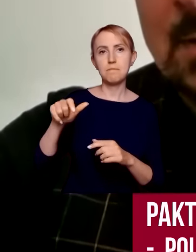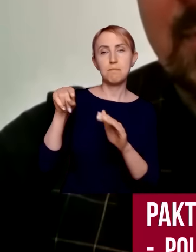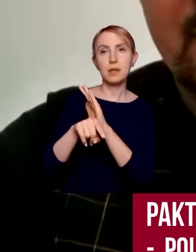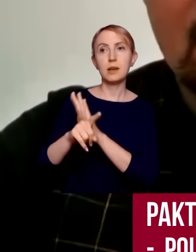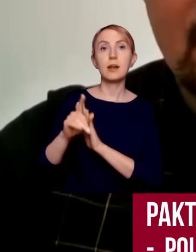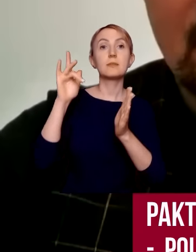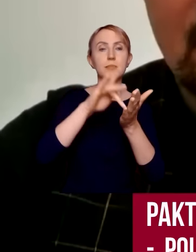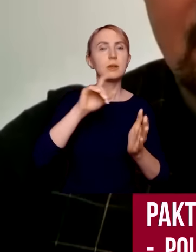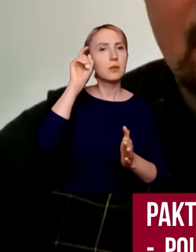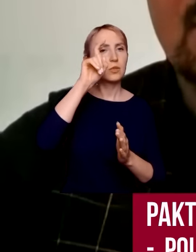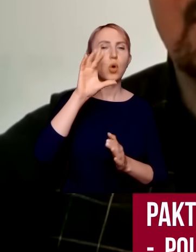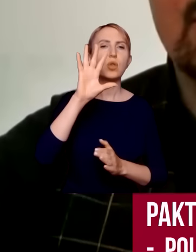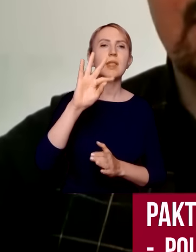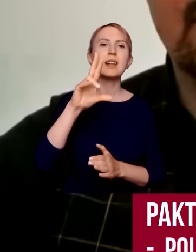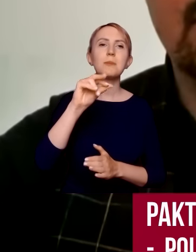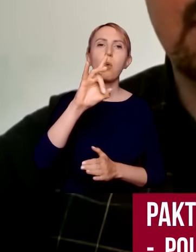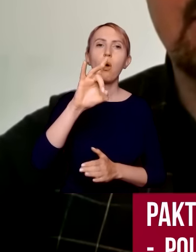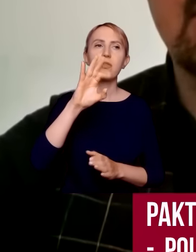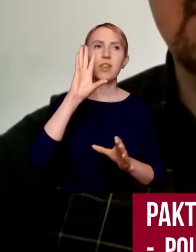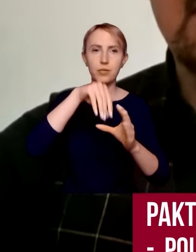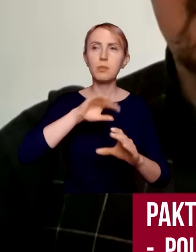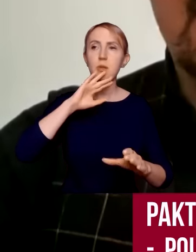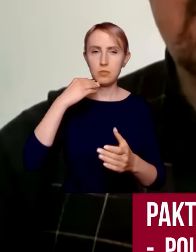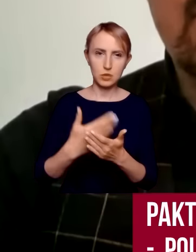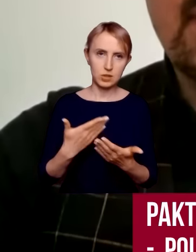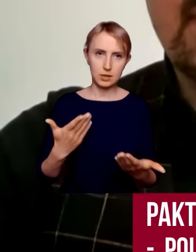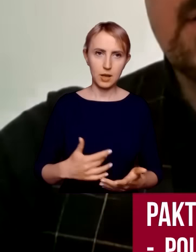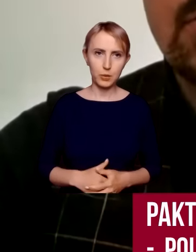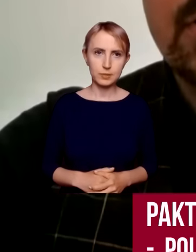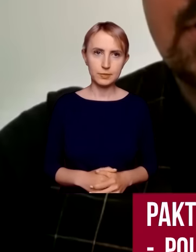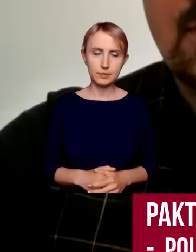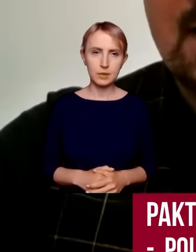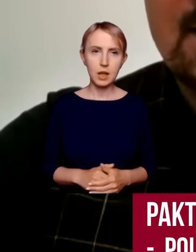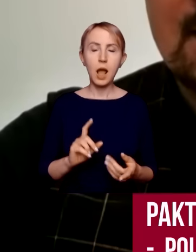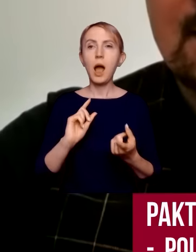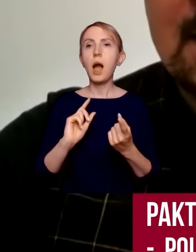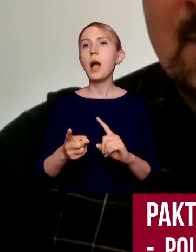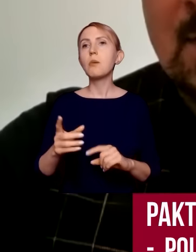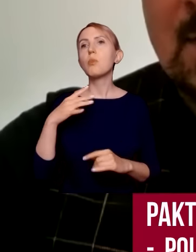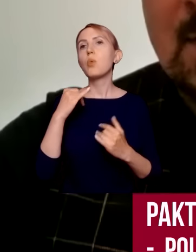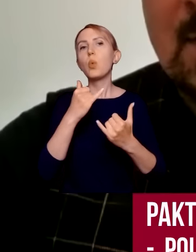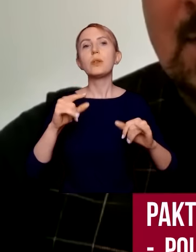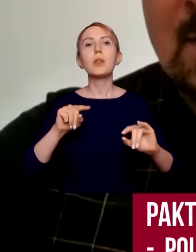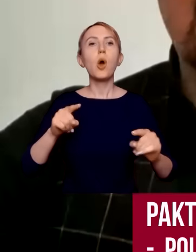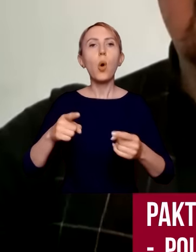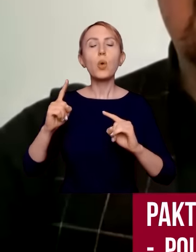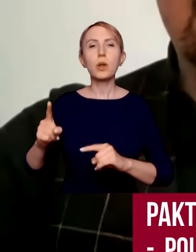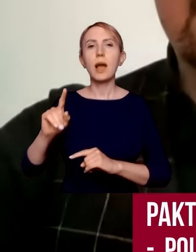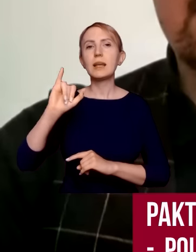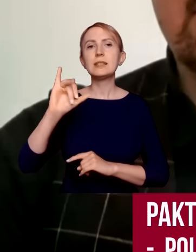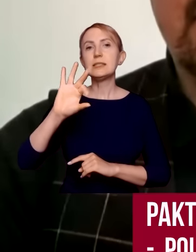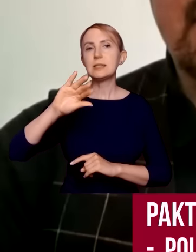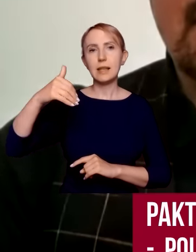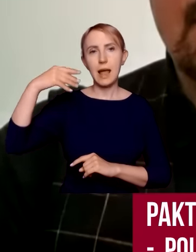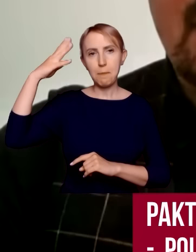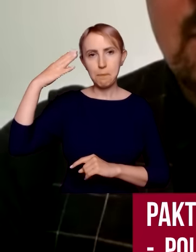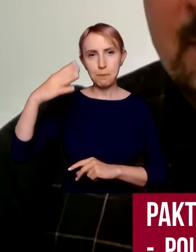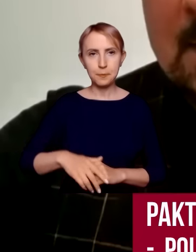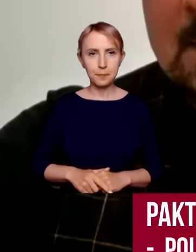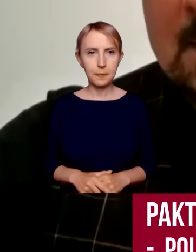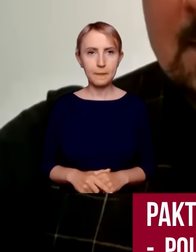do ruchu talibów i zresztą przyznał się nawet do tego. Albo należeli do innych organizacji islamistycznych. Takie